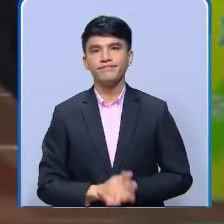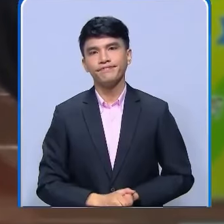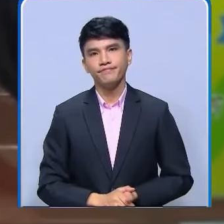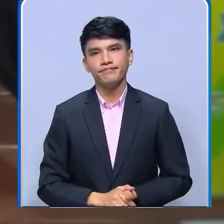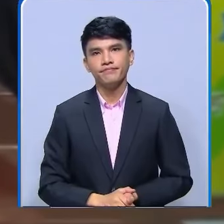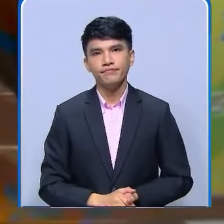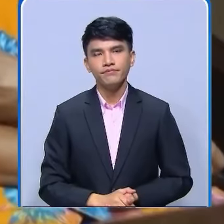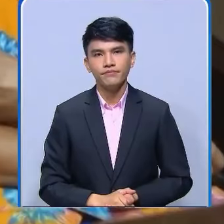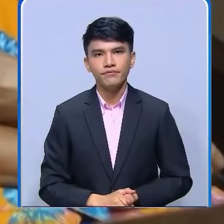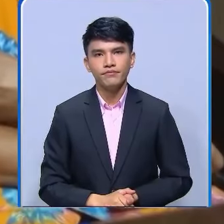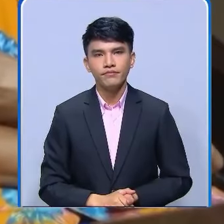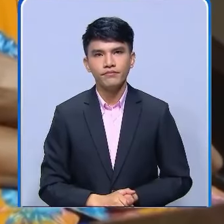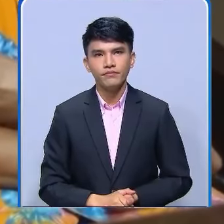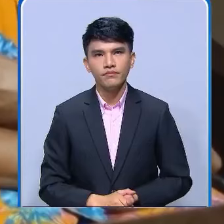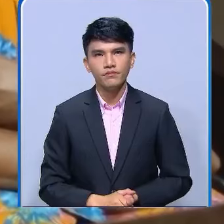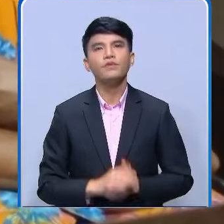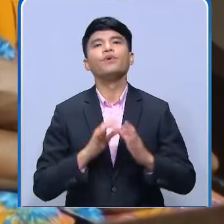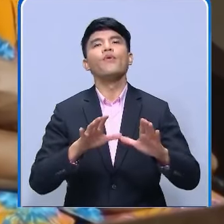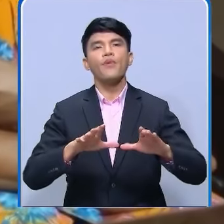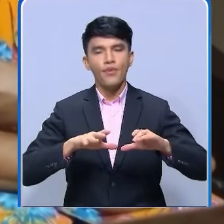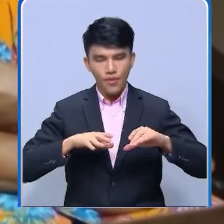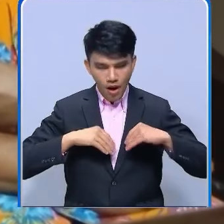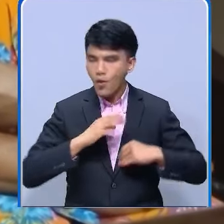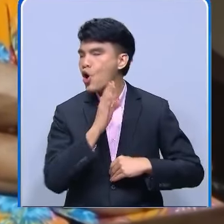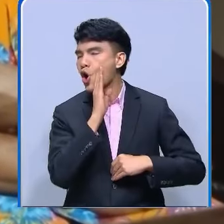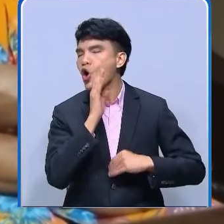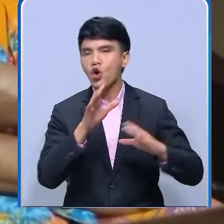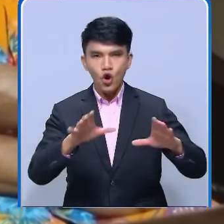โอ้ยขอโทษเก่งยอมรับอยู่ก็ตัวละ เป็นตัว